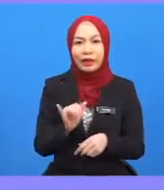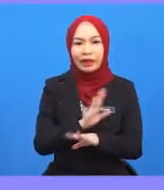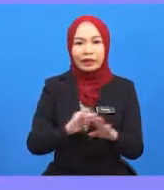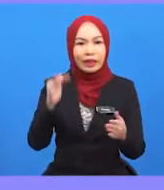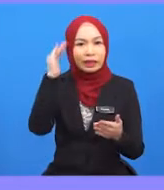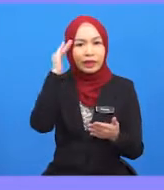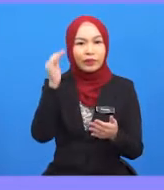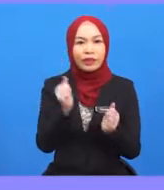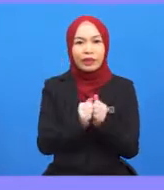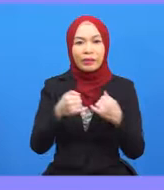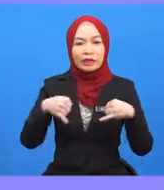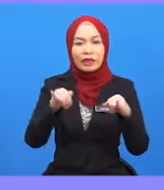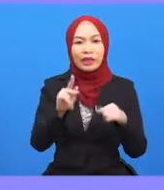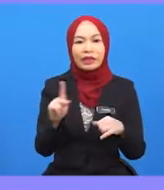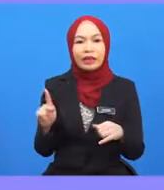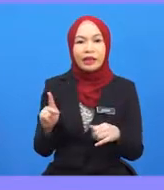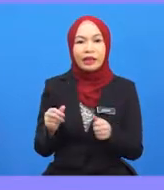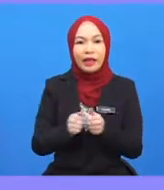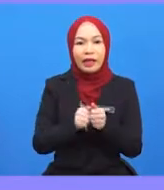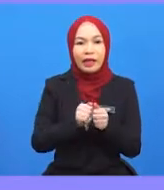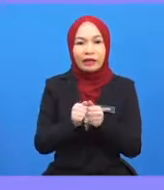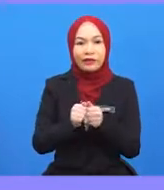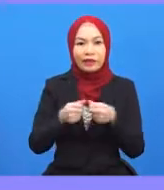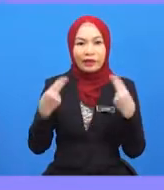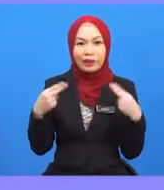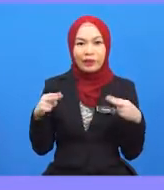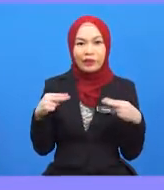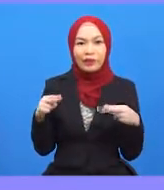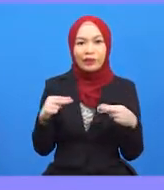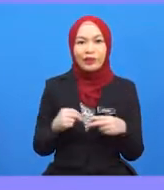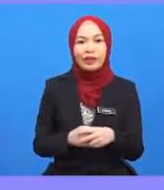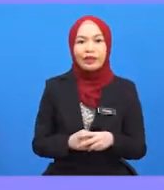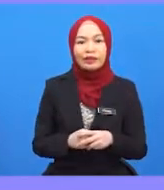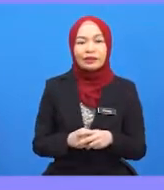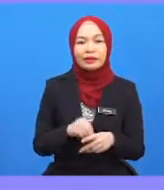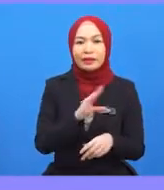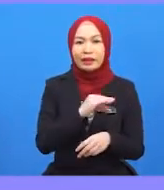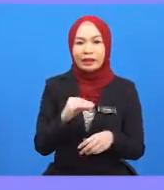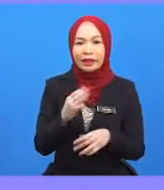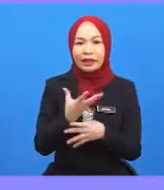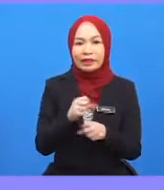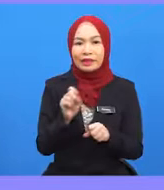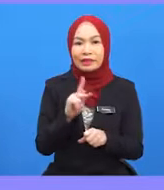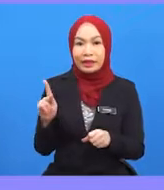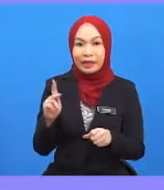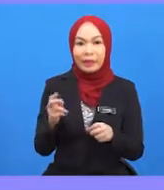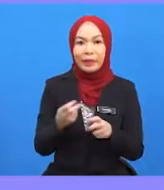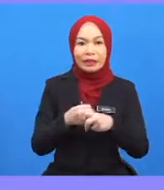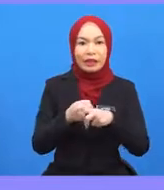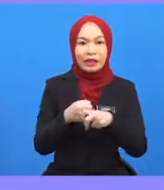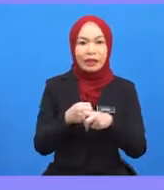Dan yang terakhir, menyelesaikan masalah numerikal atau pengiraan yang melibatkan tindak